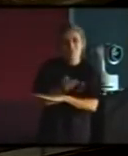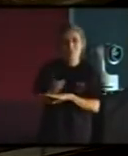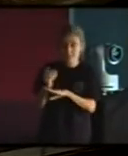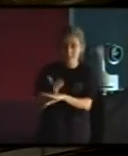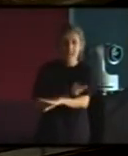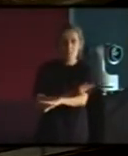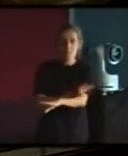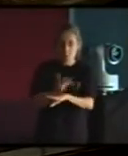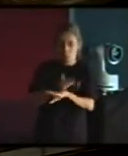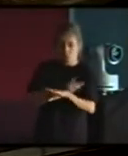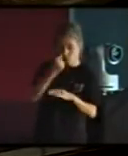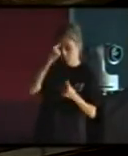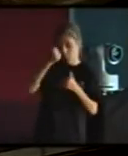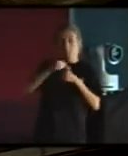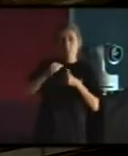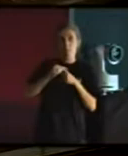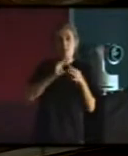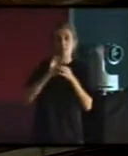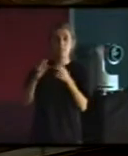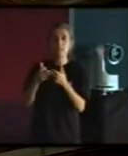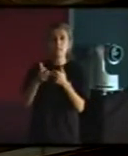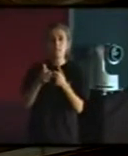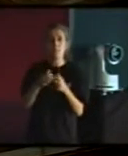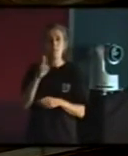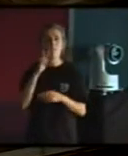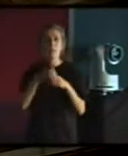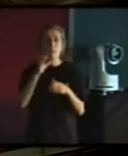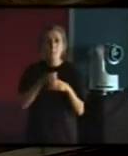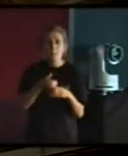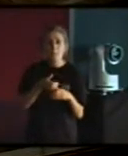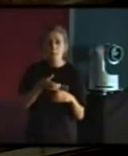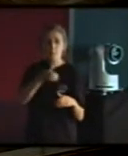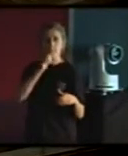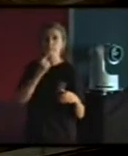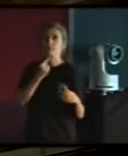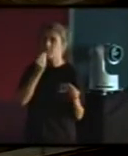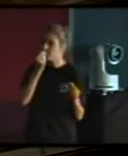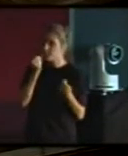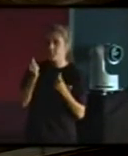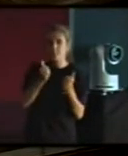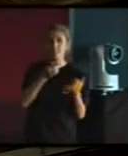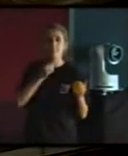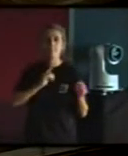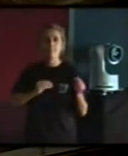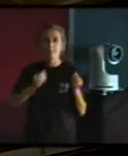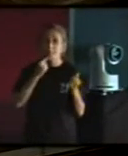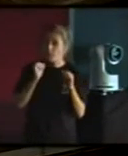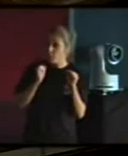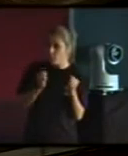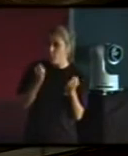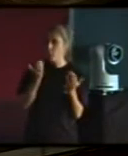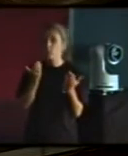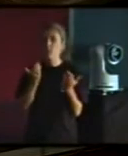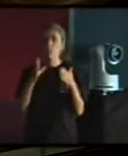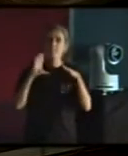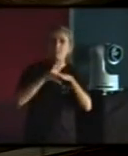en même temps est mémorielle, parce que quand on goûte un vin, ça se révèle pas tout de suite, ça met un certain temps, il y a plusieurs possibles, et après